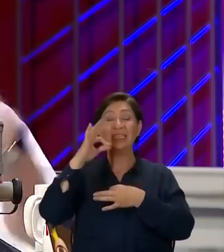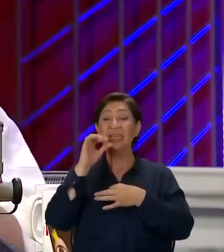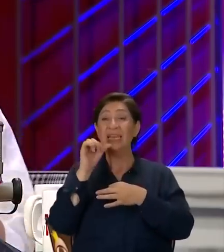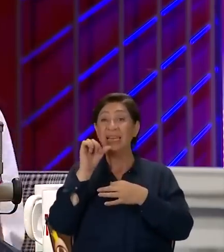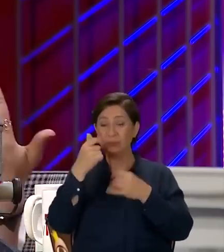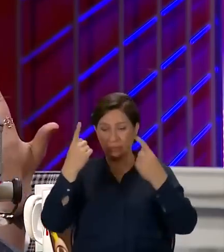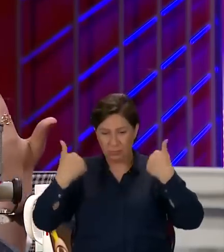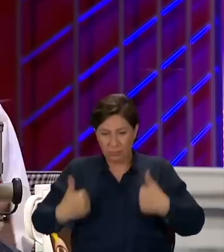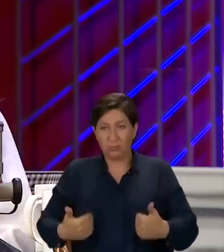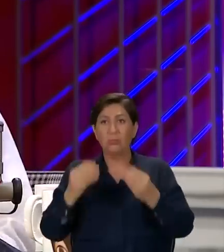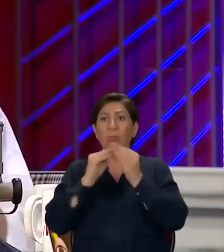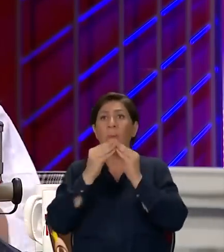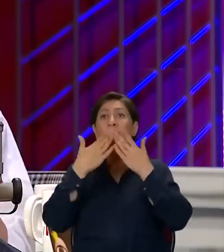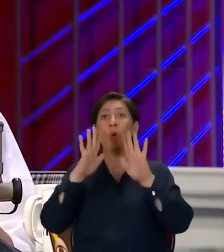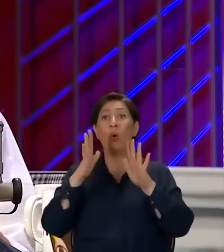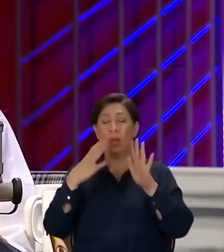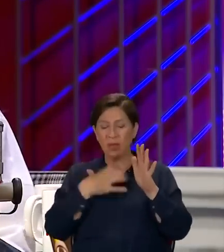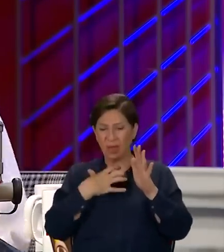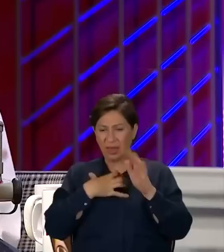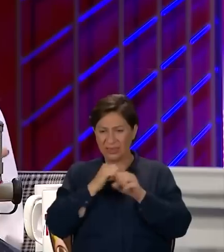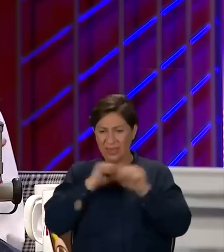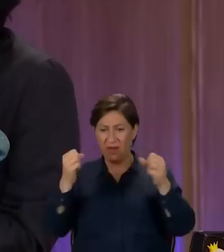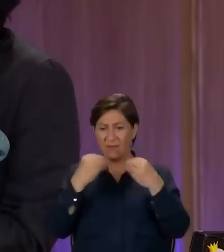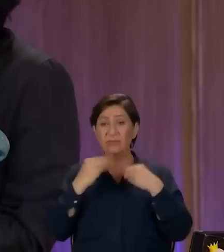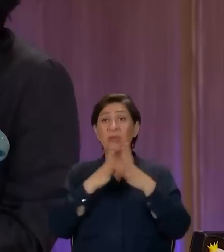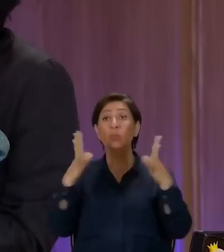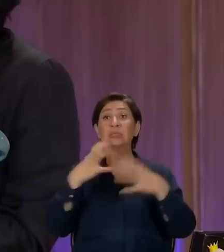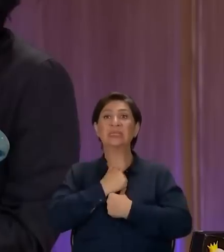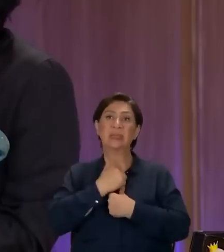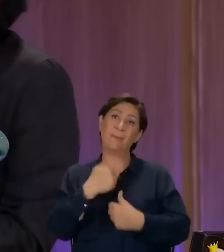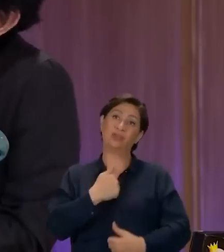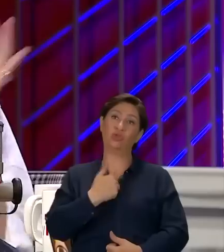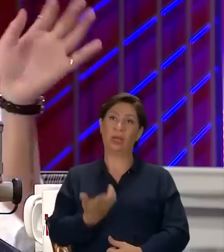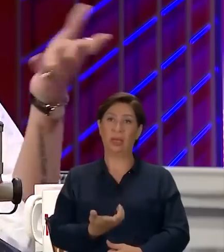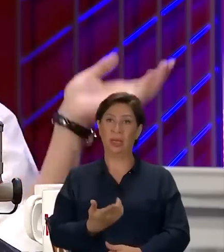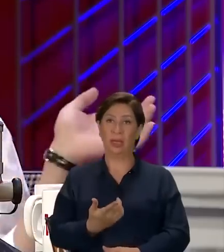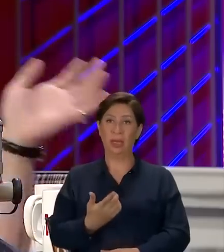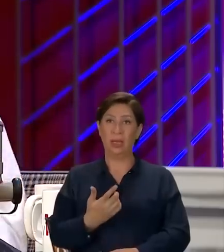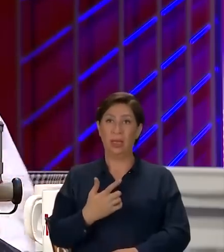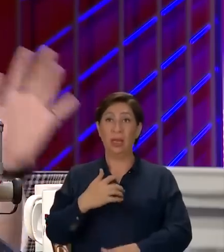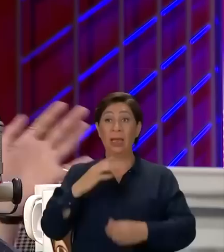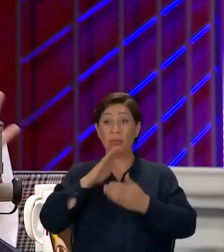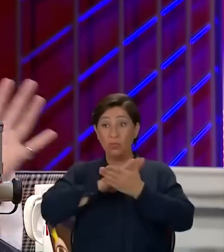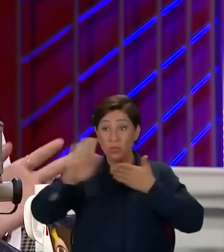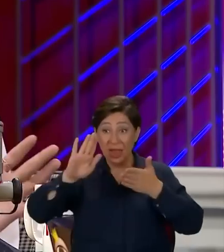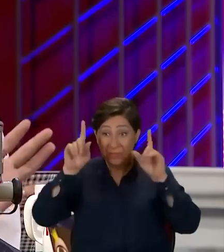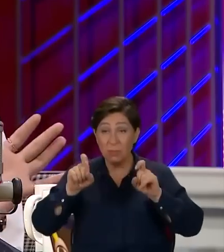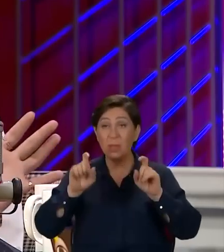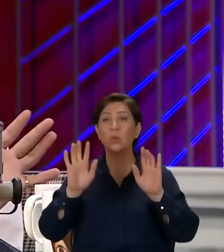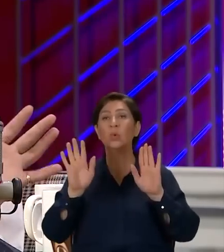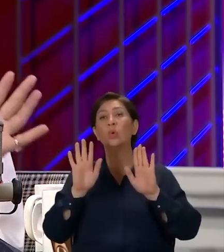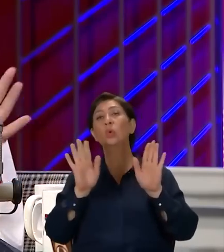hiçbir fiziki problemi yokken kendine bunları yaşatması daha büyük sıkıntı. Tam olarak atlattım diyebilecek bir halde